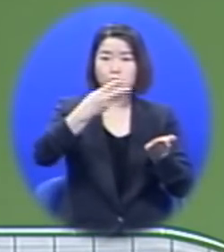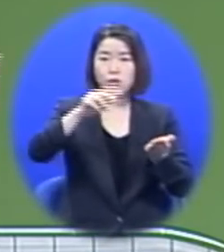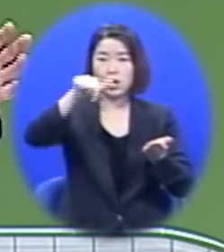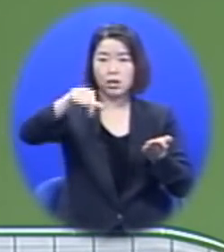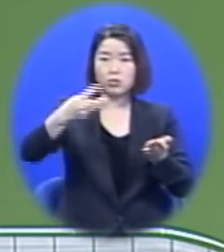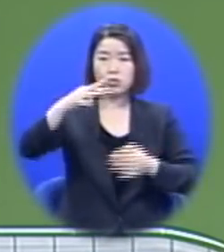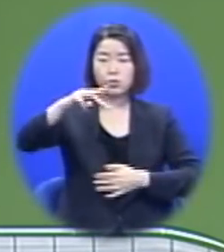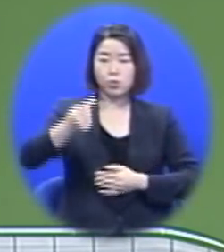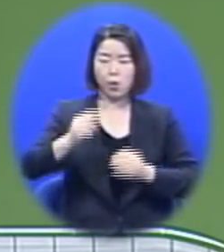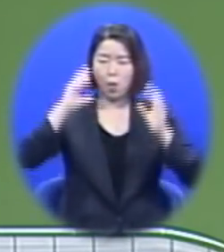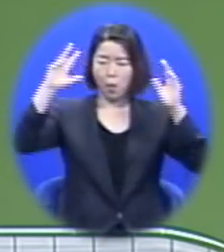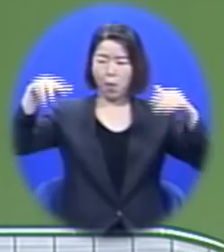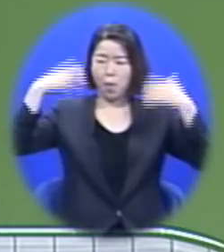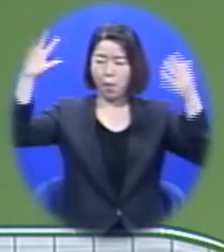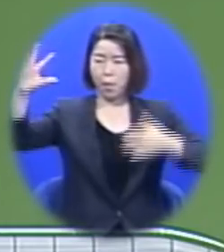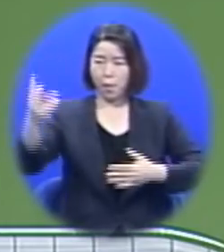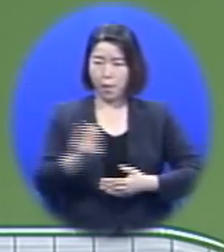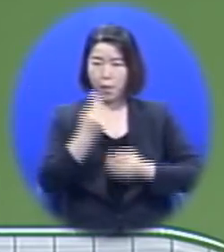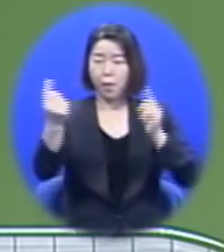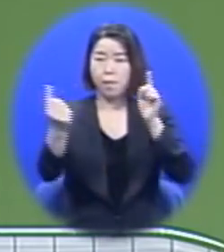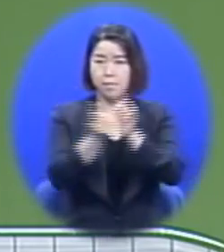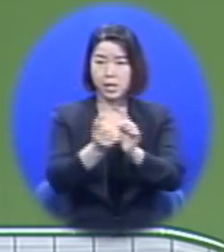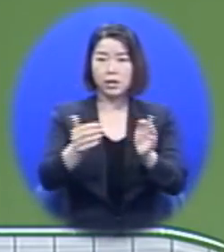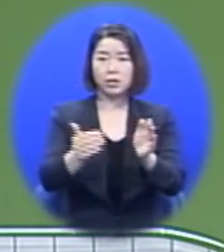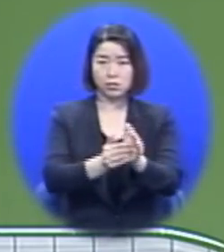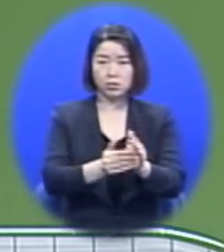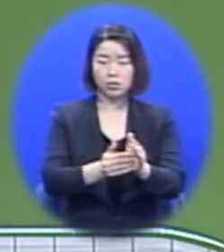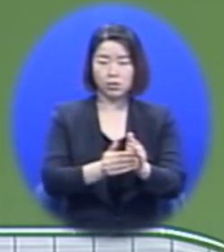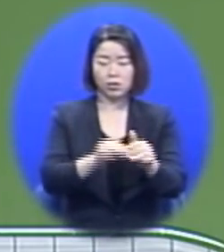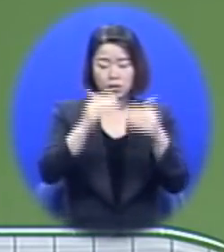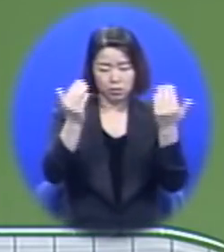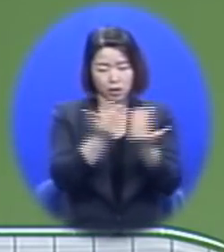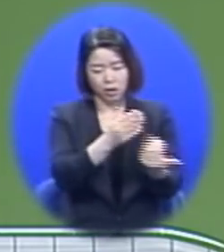다 죽을 것 같았습니다.